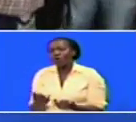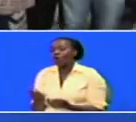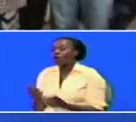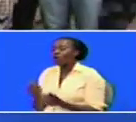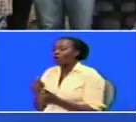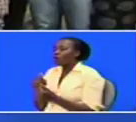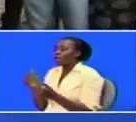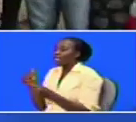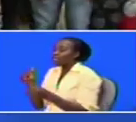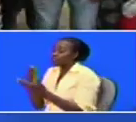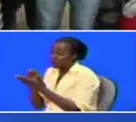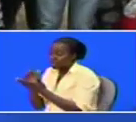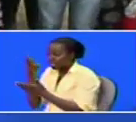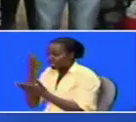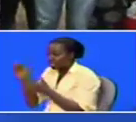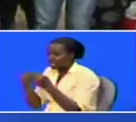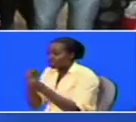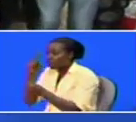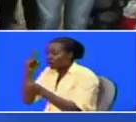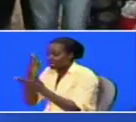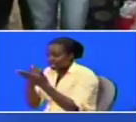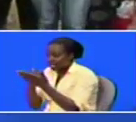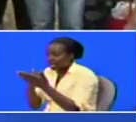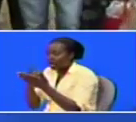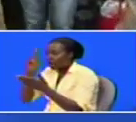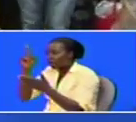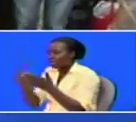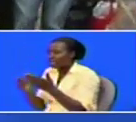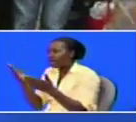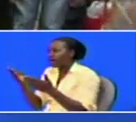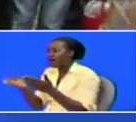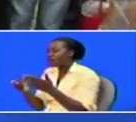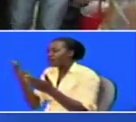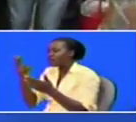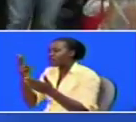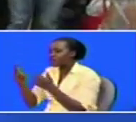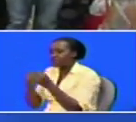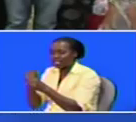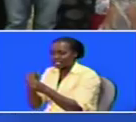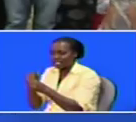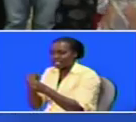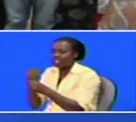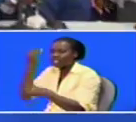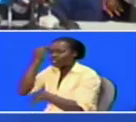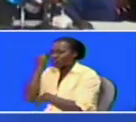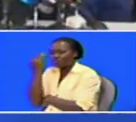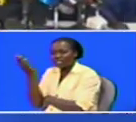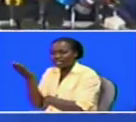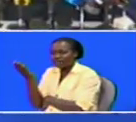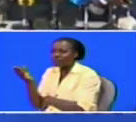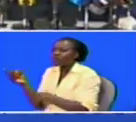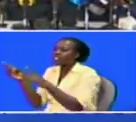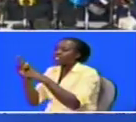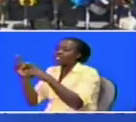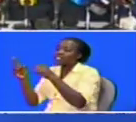Kati ya miaka mitatu hii mwaka mmoja na nusu umeishia kotini, maana kesi ilikuwa kotini. Tarehe 6 mwezi wa